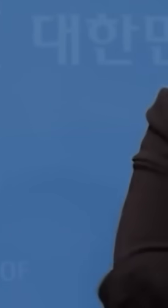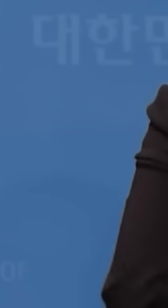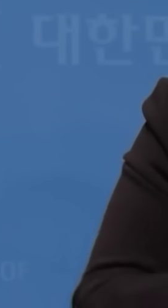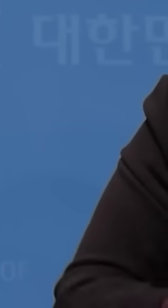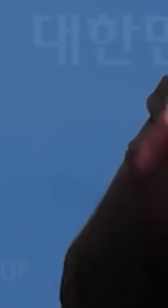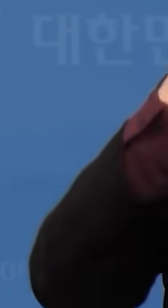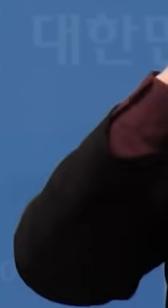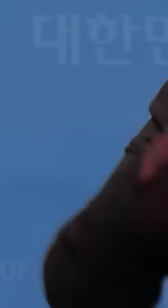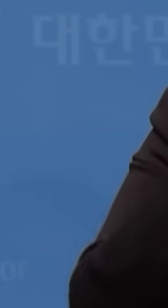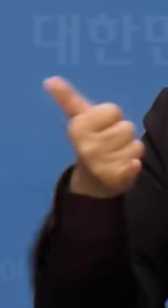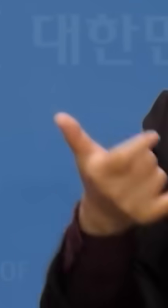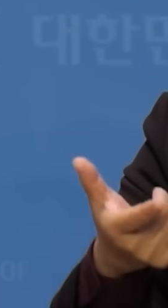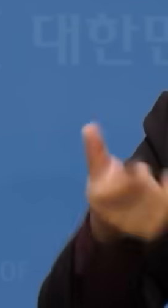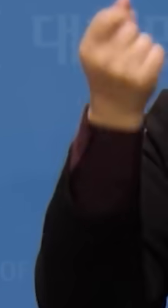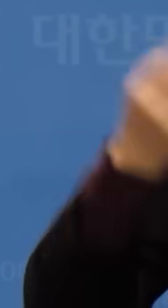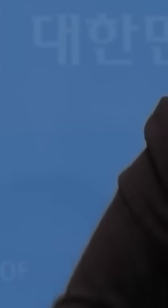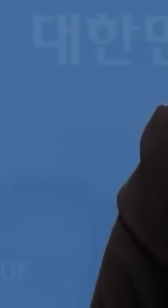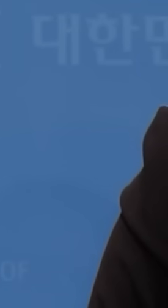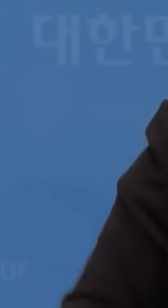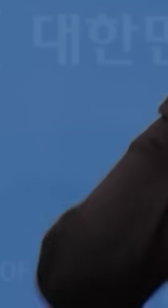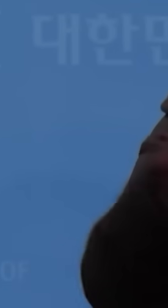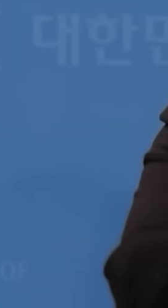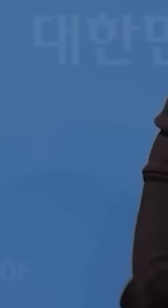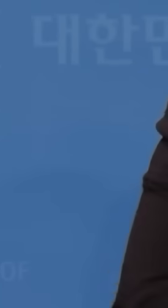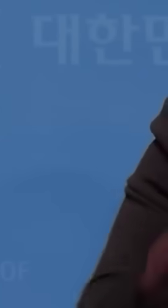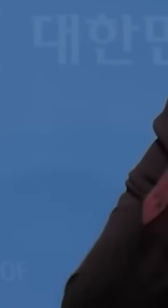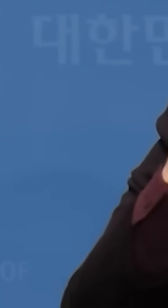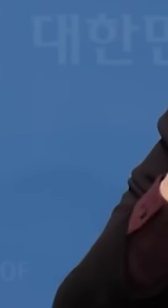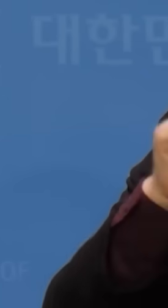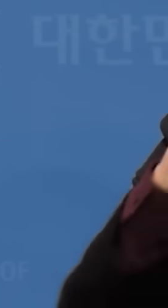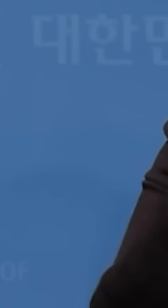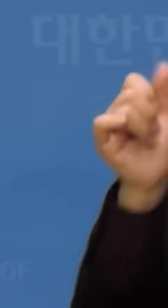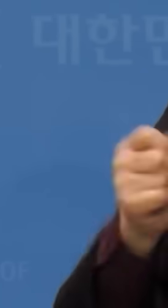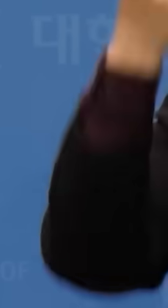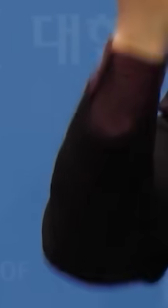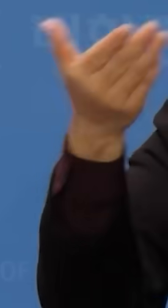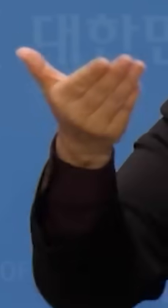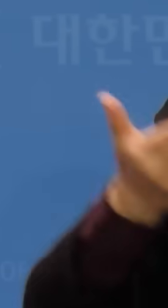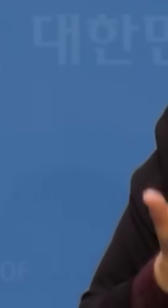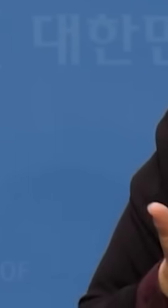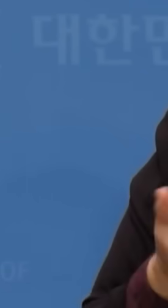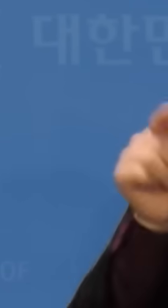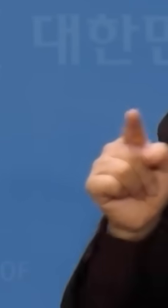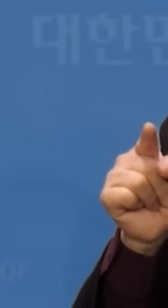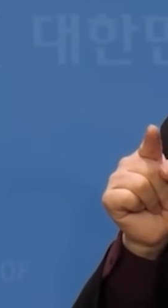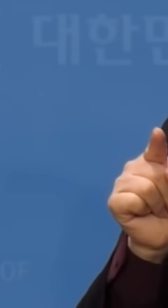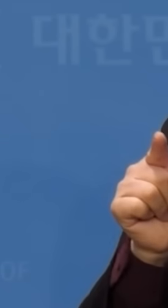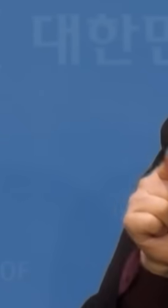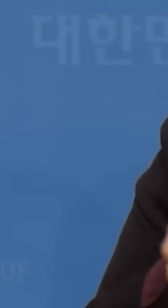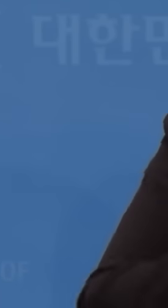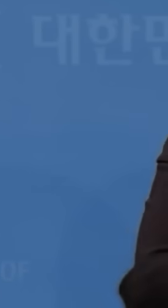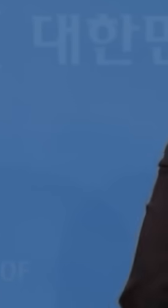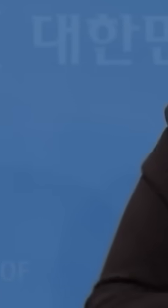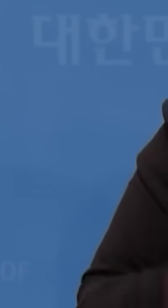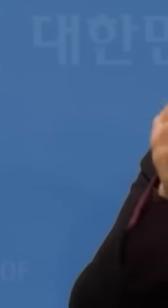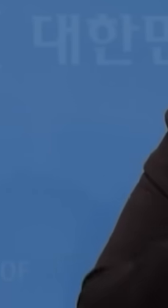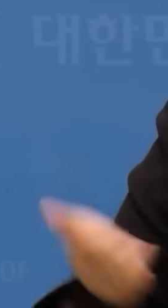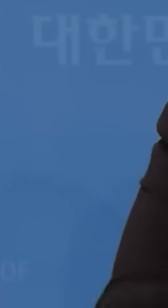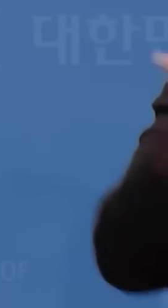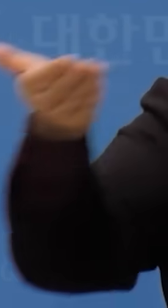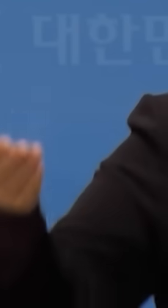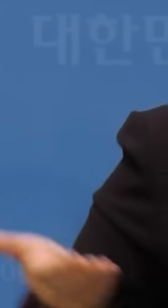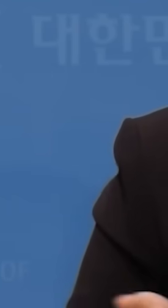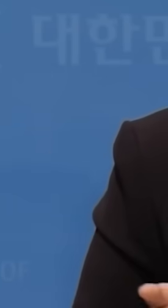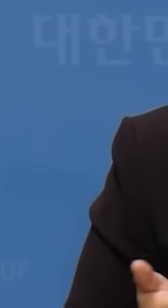주권은 국민에게 있고 모든 권력은 국민으로부터 나온다고 했습니다. 그 권력이 나오는 자랑스러운 유권자가 바로